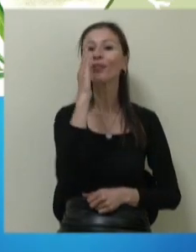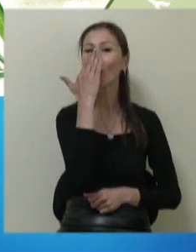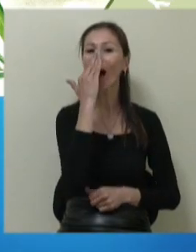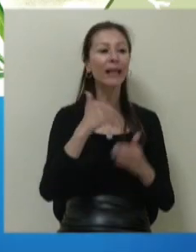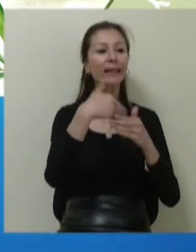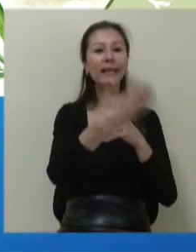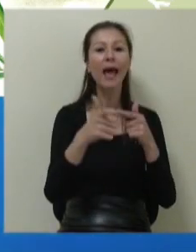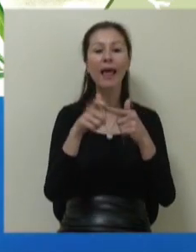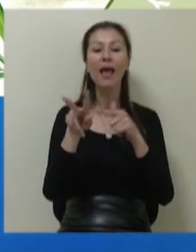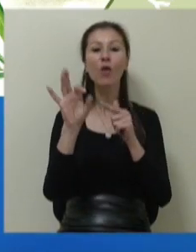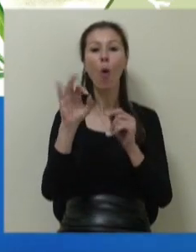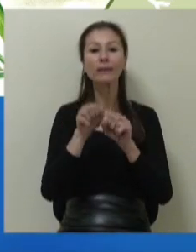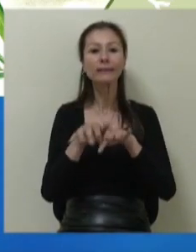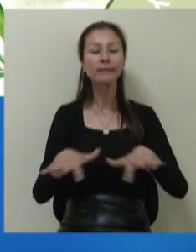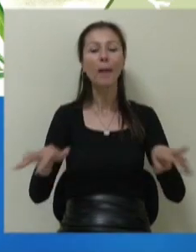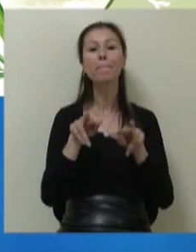diğer ekosistemler gibi